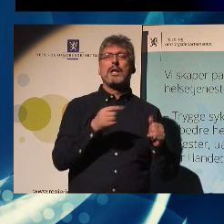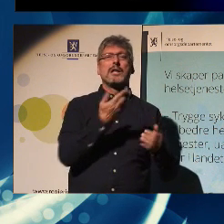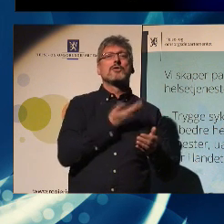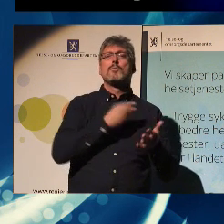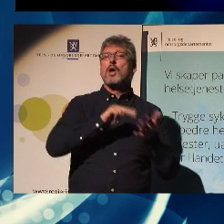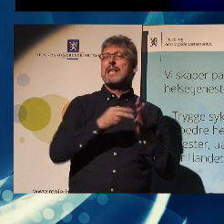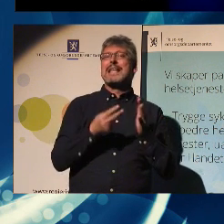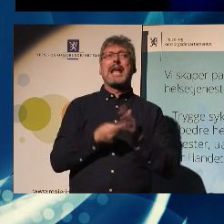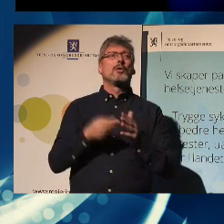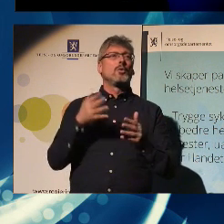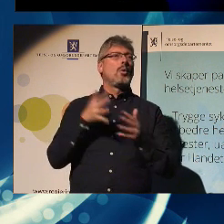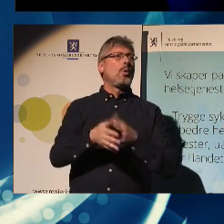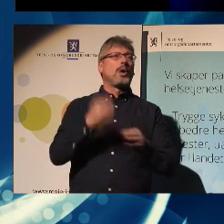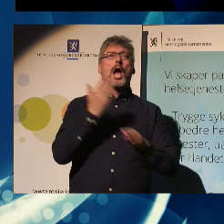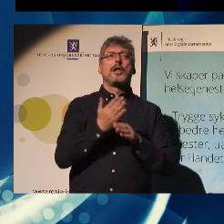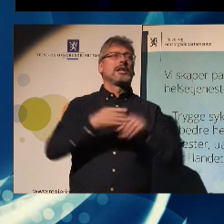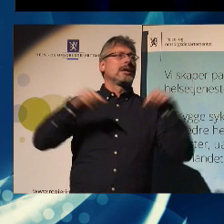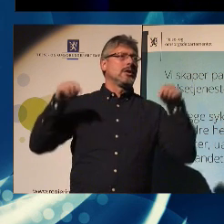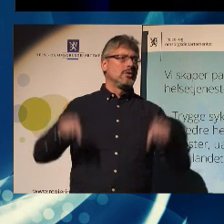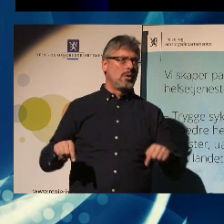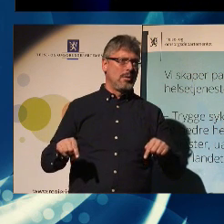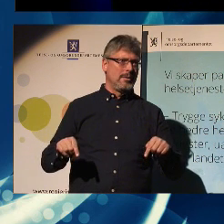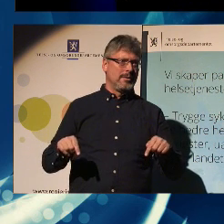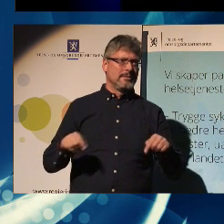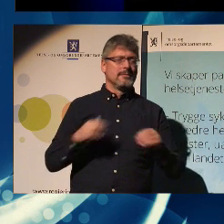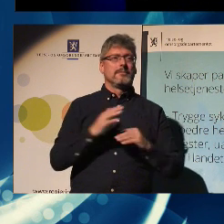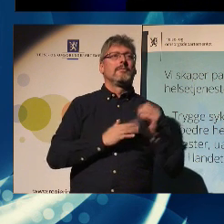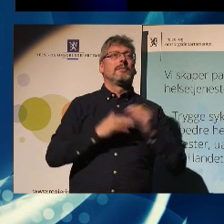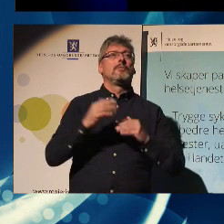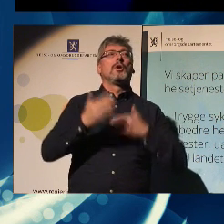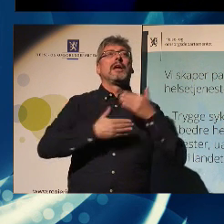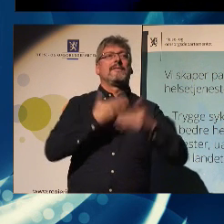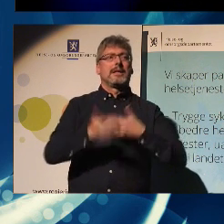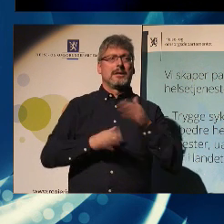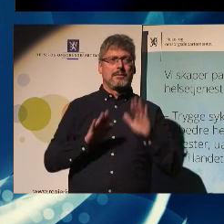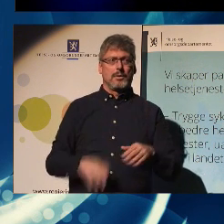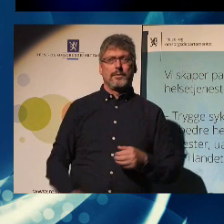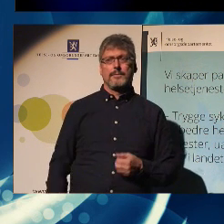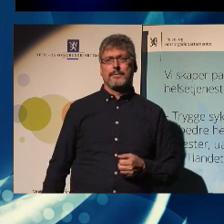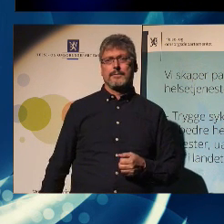allerede hjemme som vi må på en måte bygge videre på.